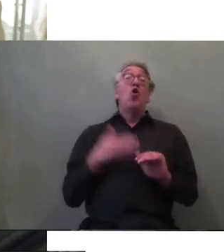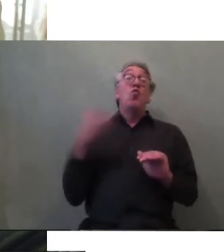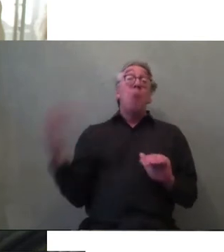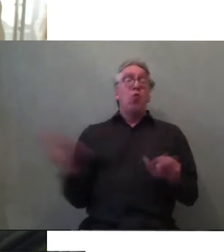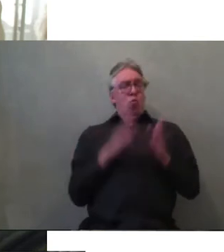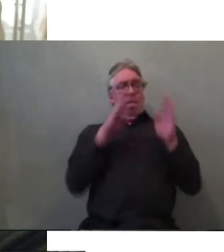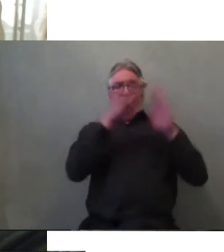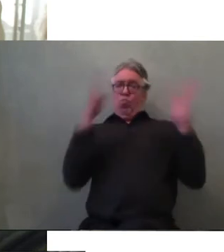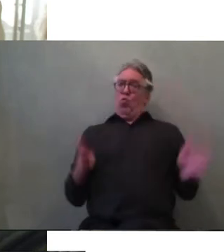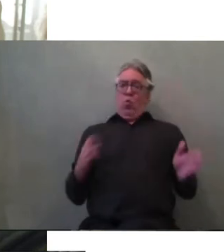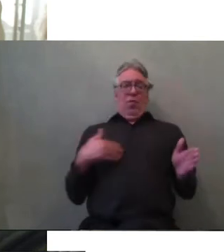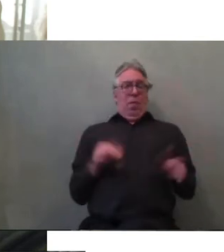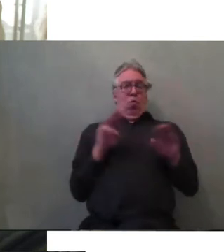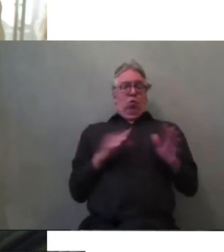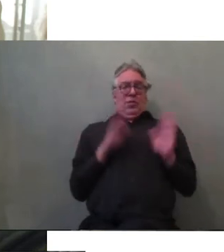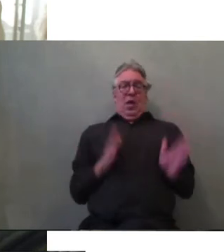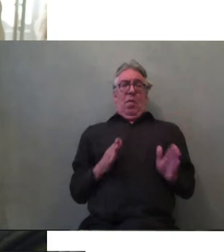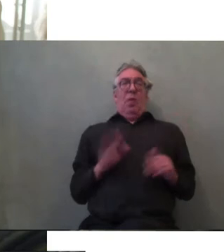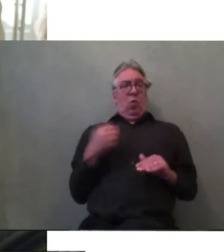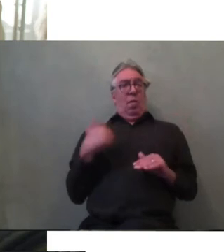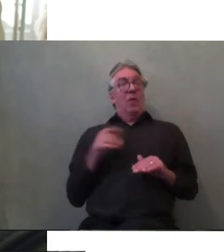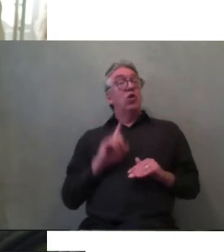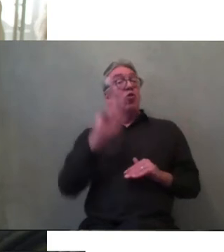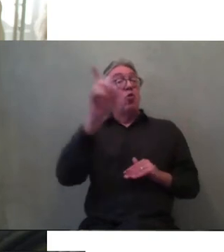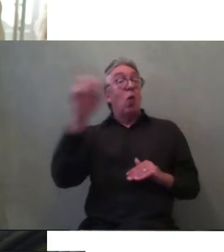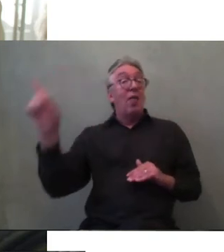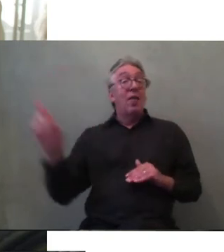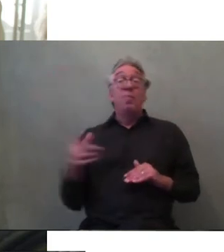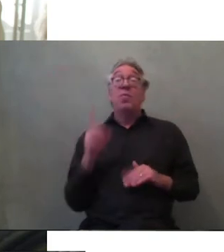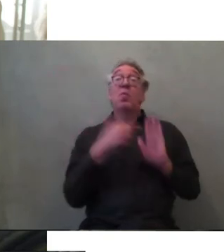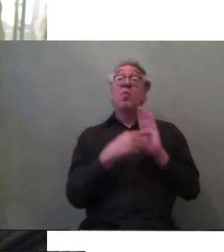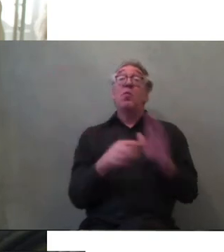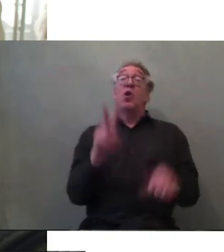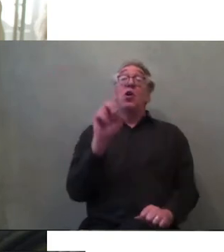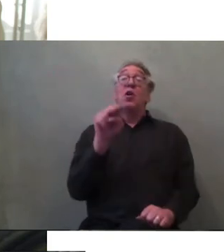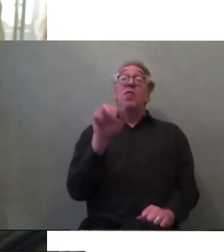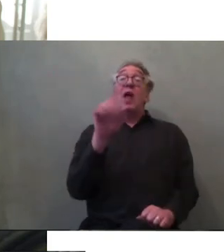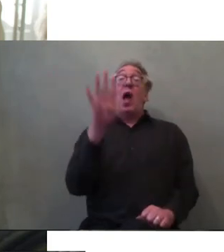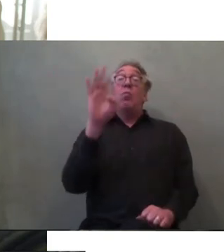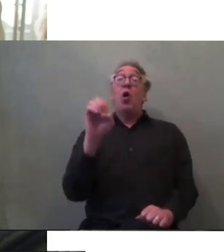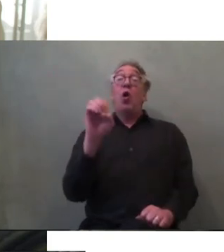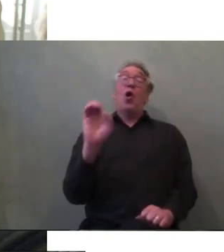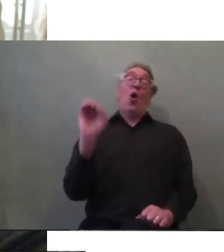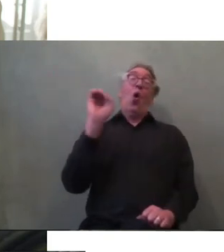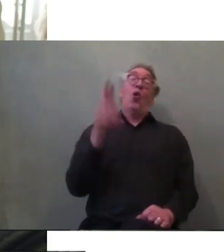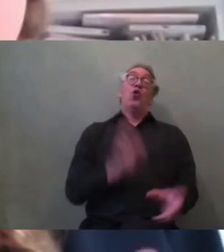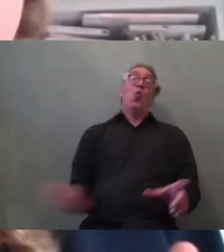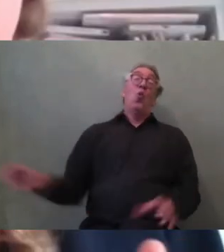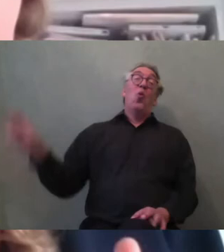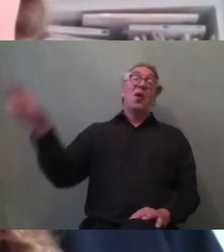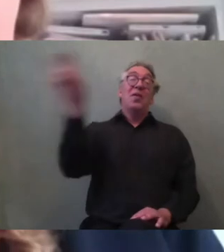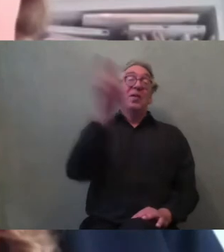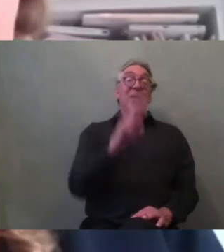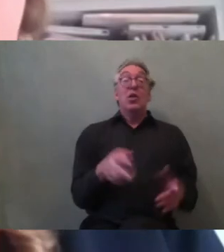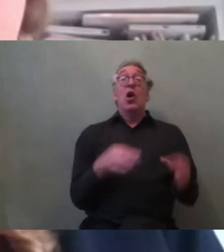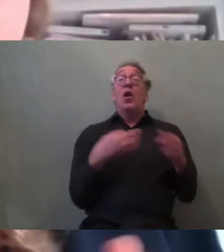toe te gaan. Eén voorbeeld daarvan is bijvoorbeeld Van Abbe On Tour. Dat zijn tentoonstellingen aan de hand van